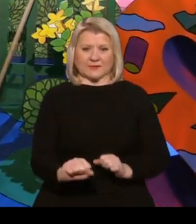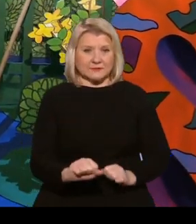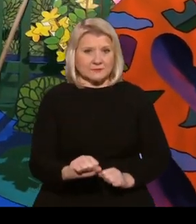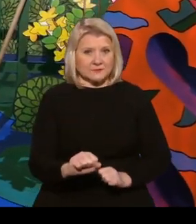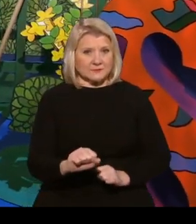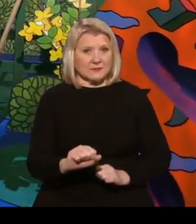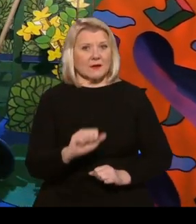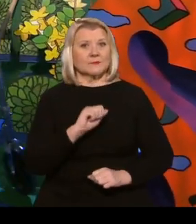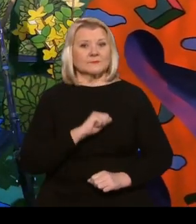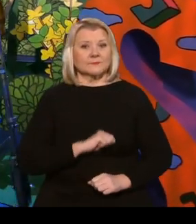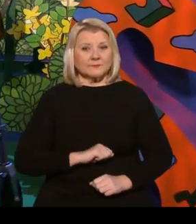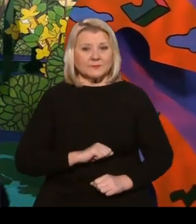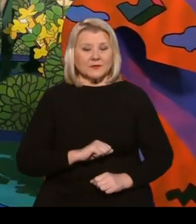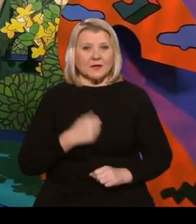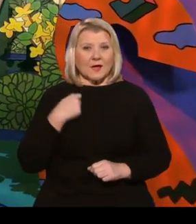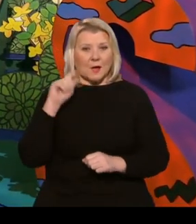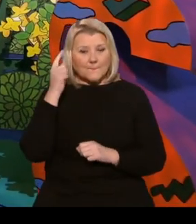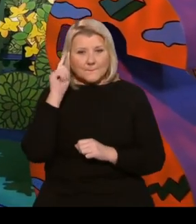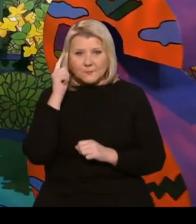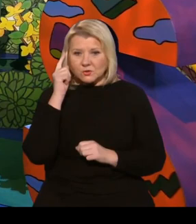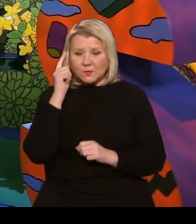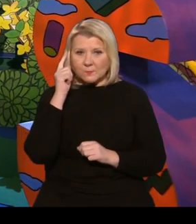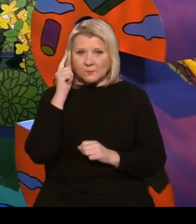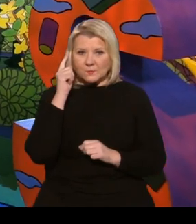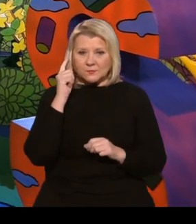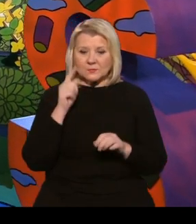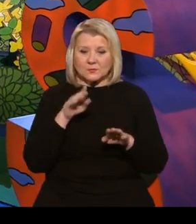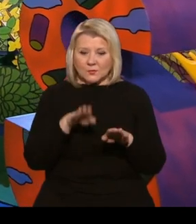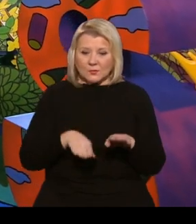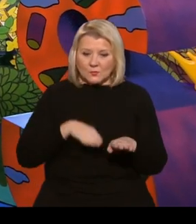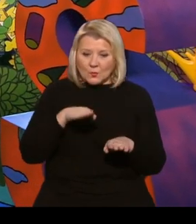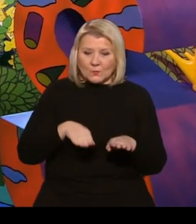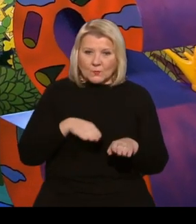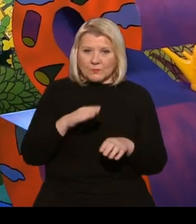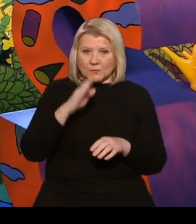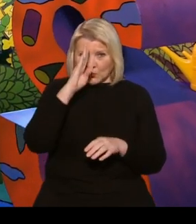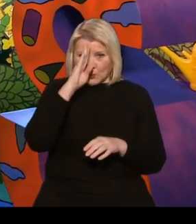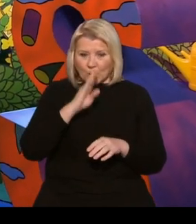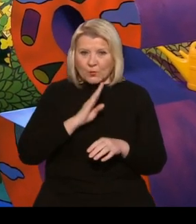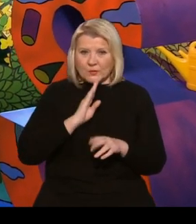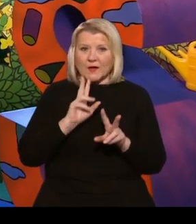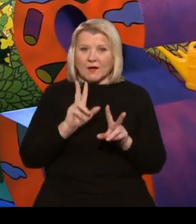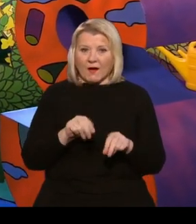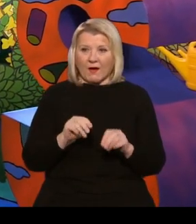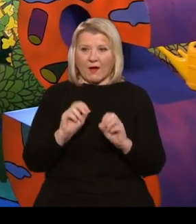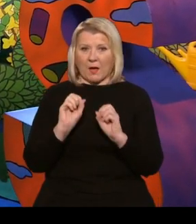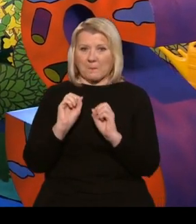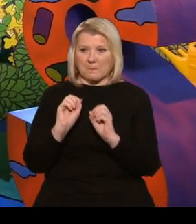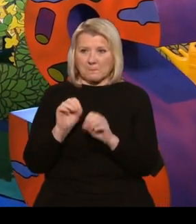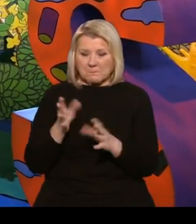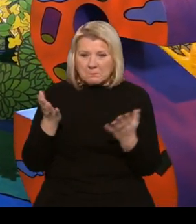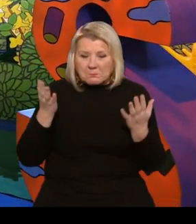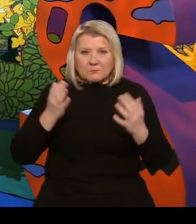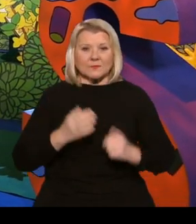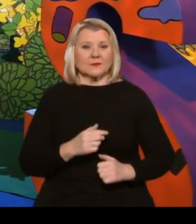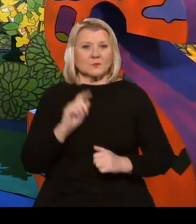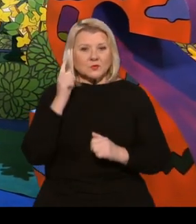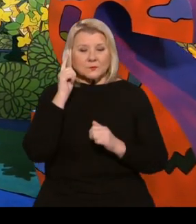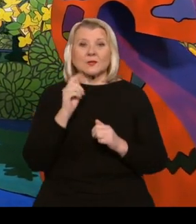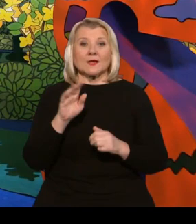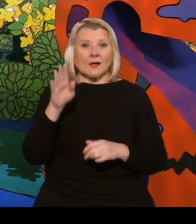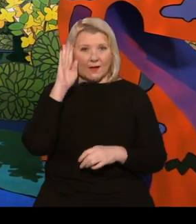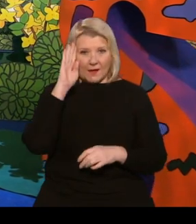Kam ustájím svého kolokoně. A semhle. Dobrý den, holky a